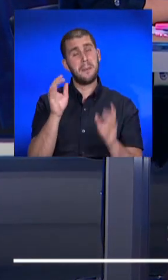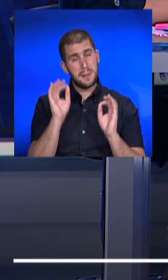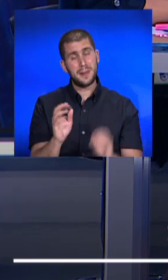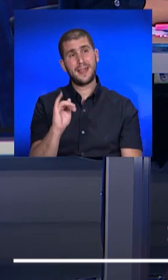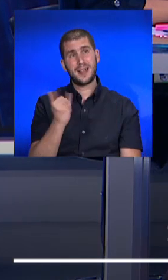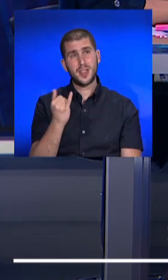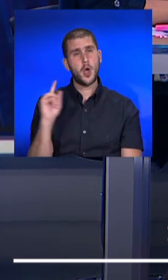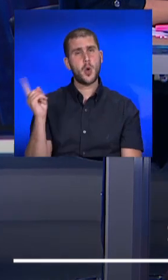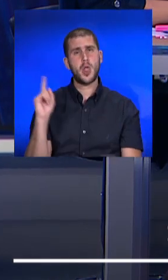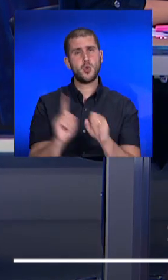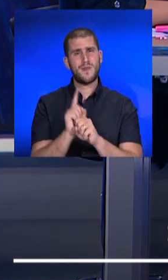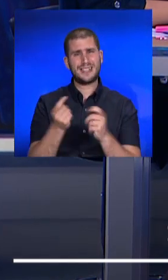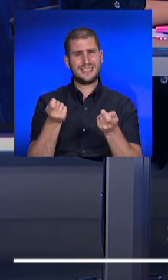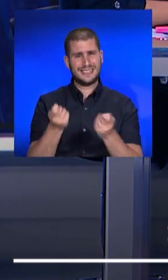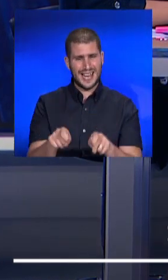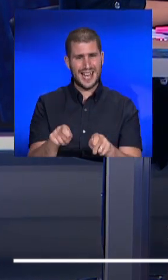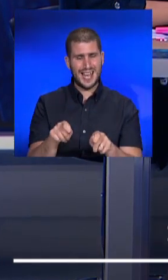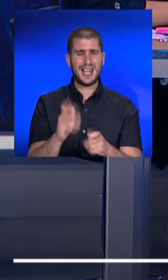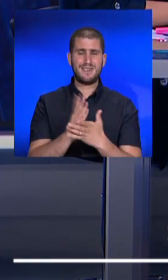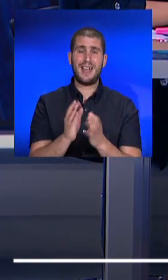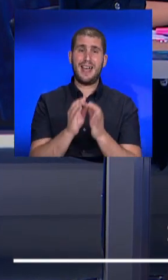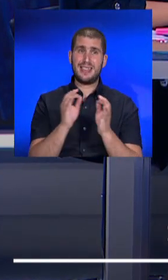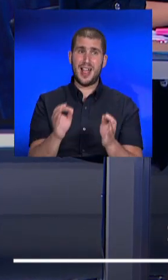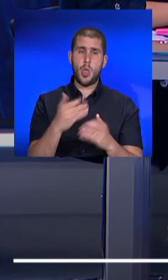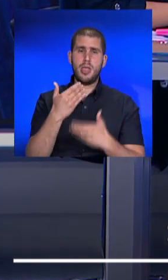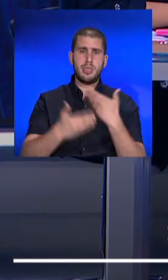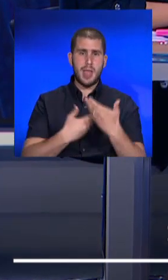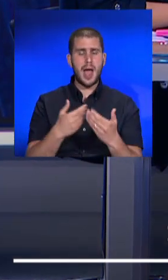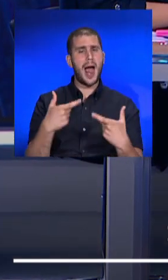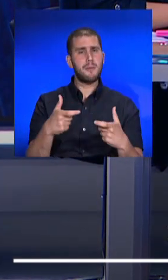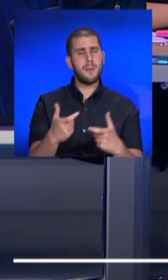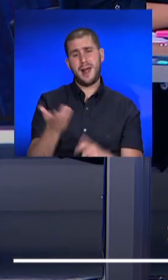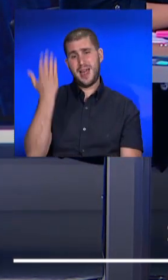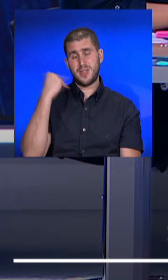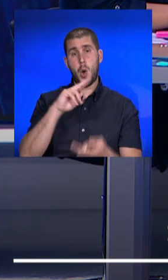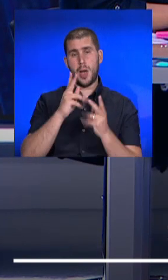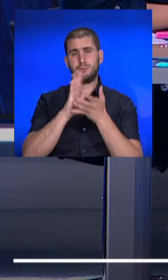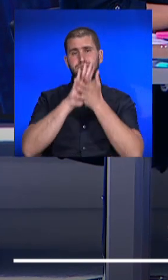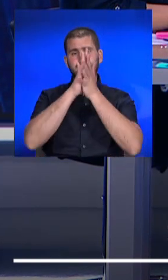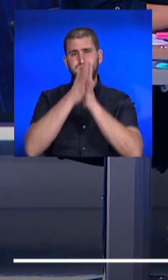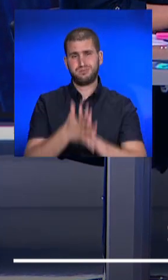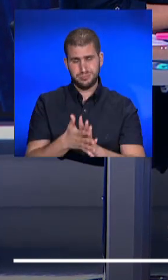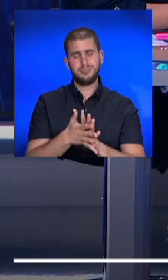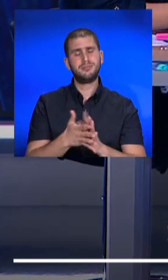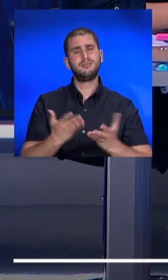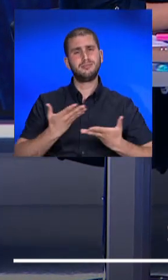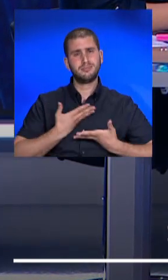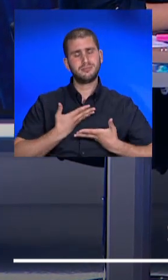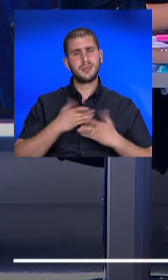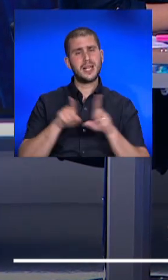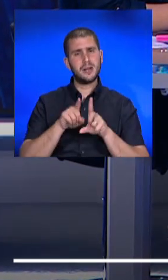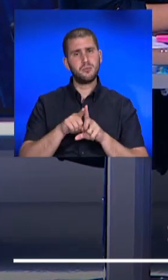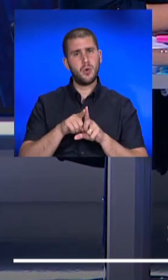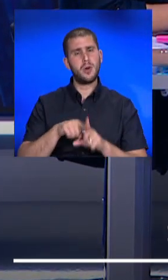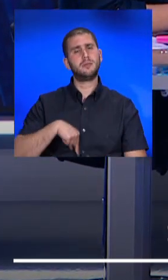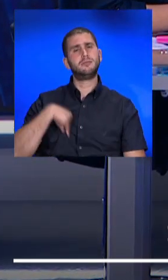כל התקופה של הסגר וזה שהתחלנו מן תהליך של אלבום לפני שהעולם השתנה, גרם לנו, זה לוקח יותר